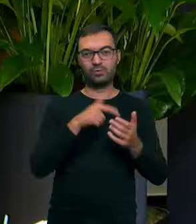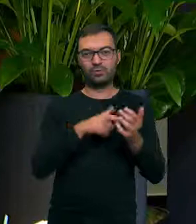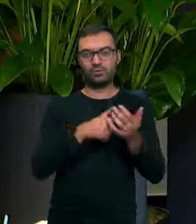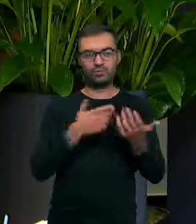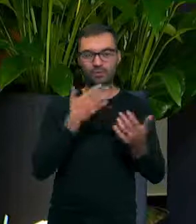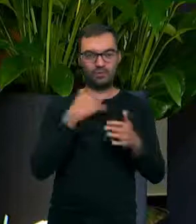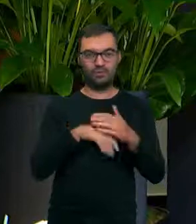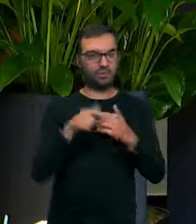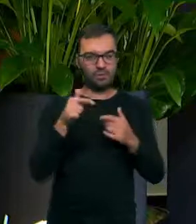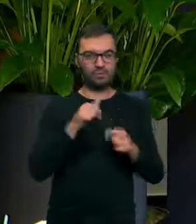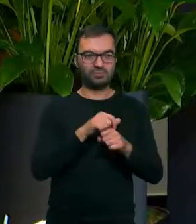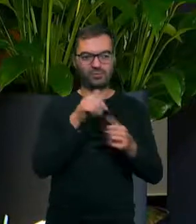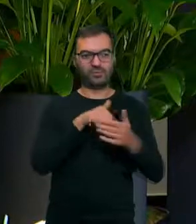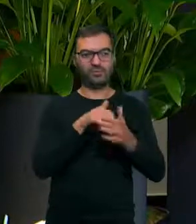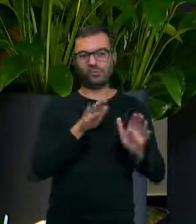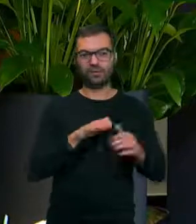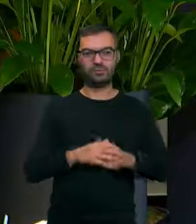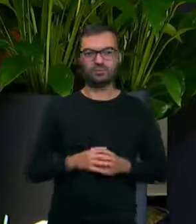jest...